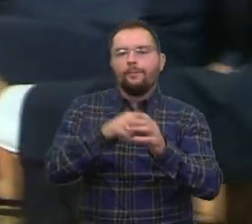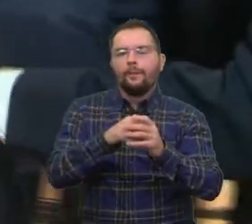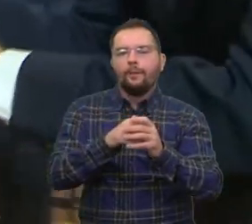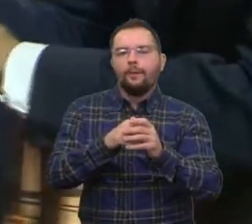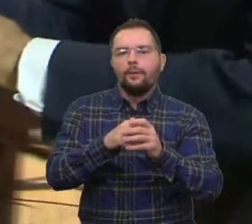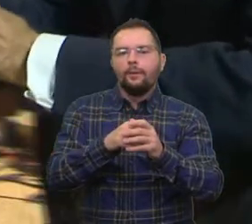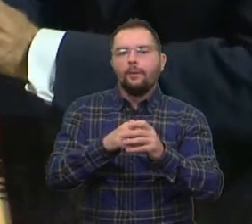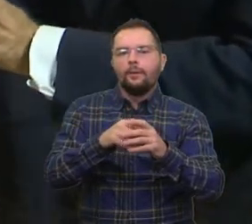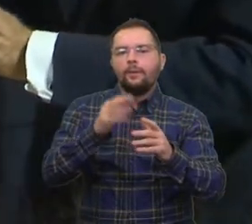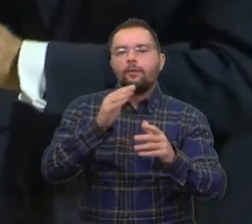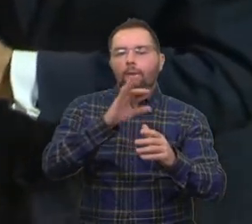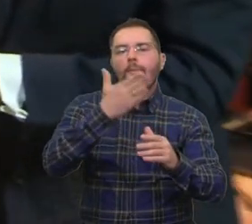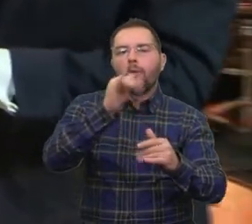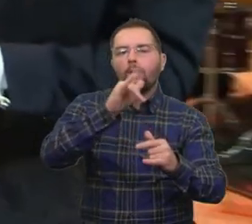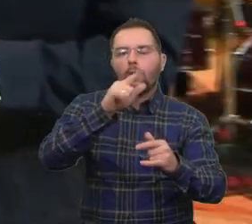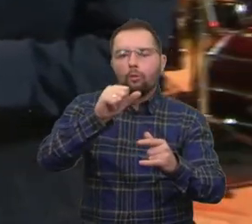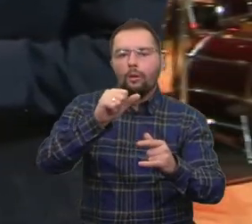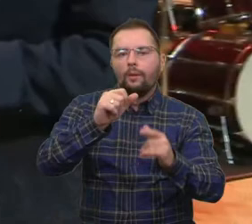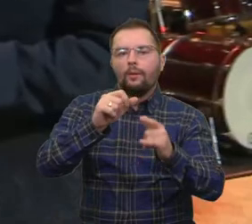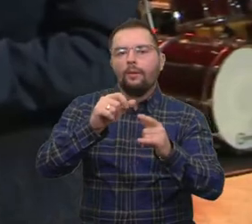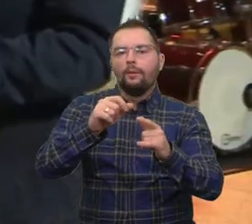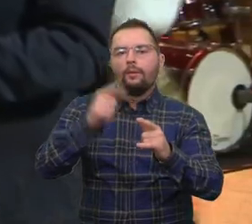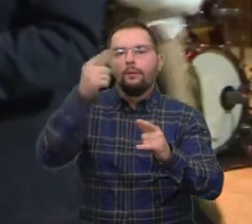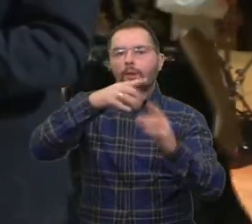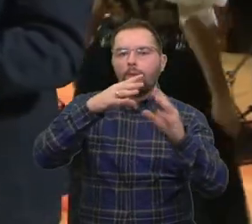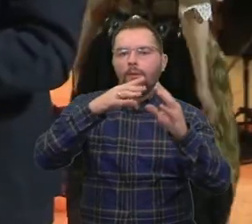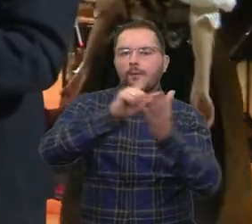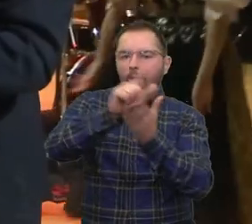w ręce marszałka Mirosława Sekuły za lata